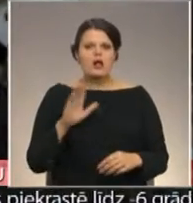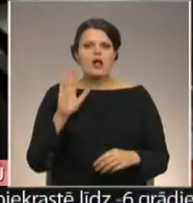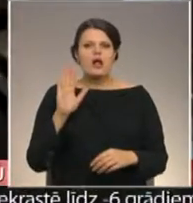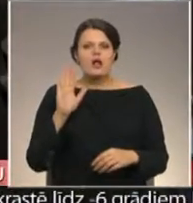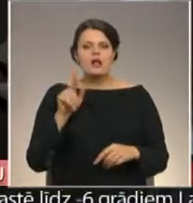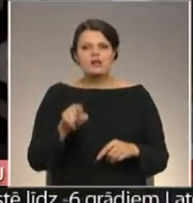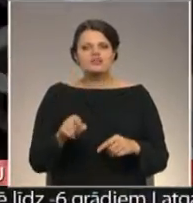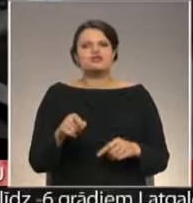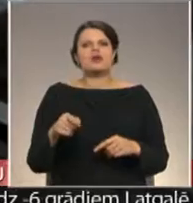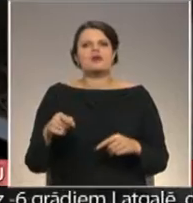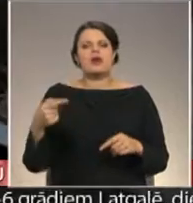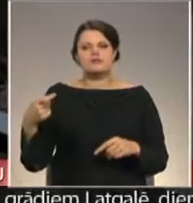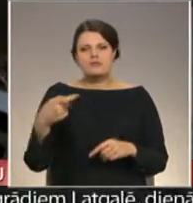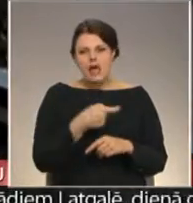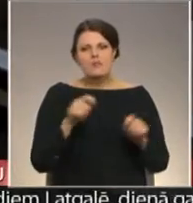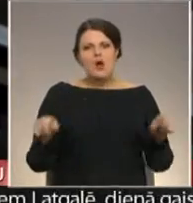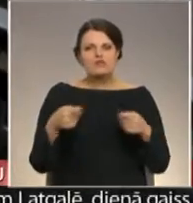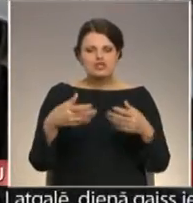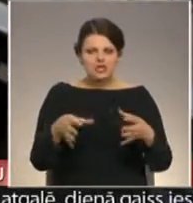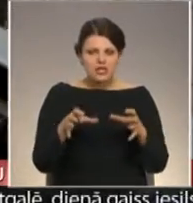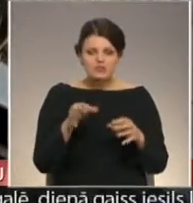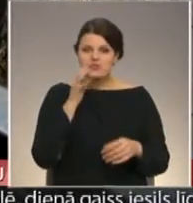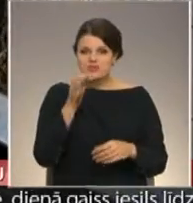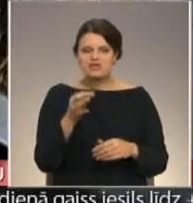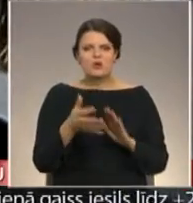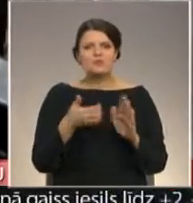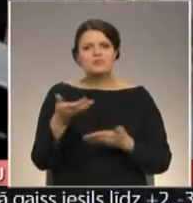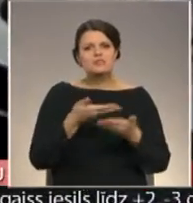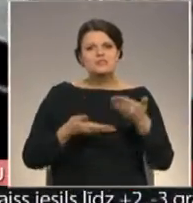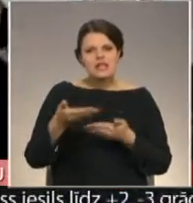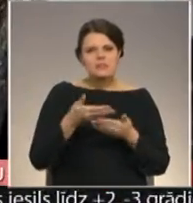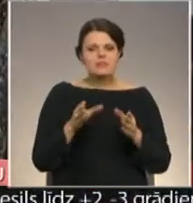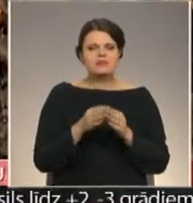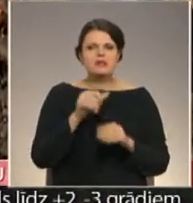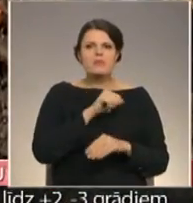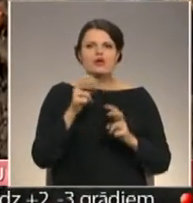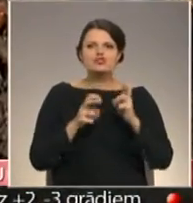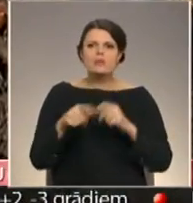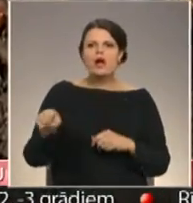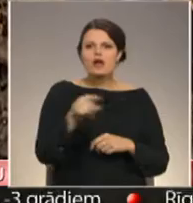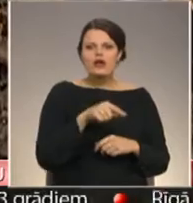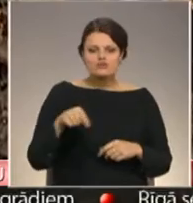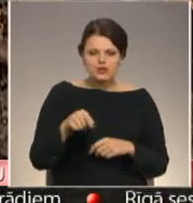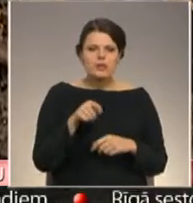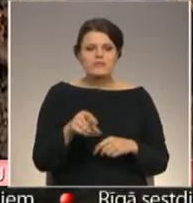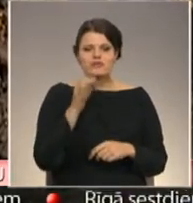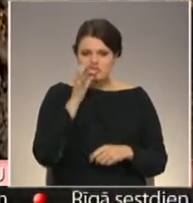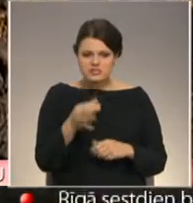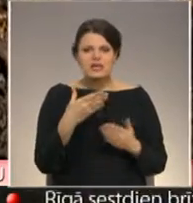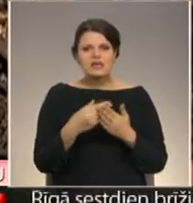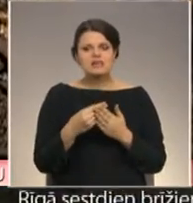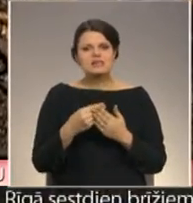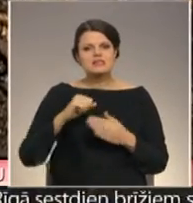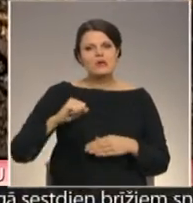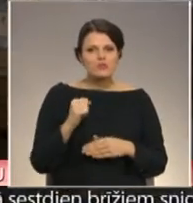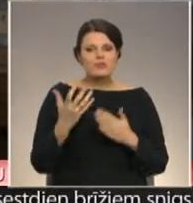audzētāju asociācijā norāda, ka nozares attīstībai trūkst arī sadarbības starp pašiem biohumus ražotājiem. Gunārs Skanbergs gan atzīst, ka savus dombiedrs